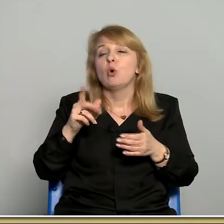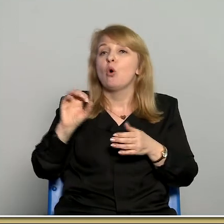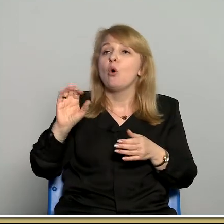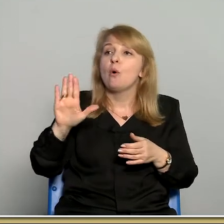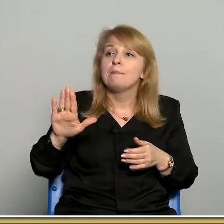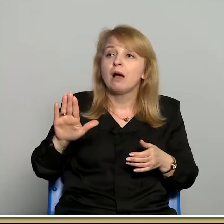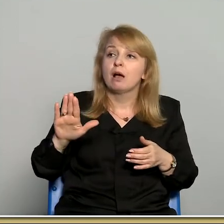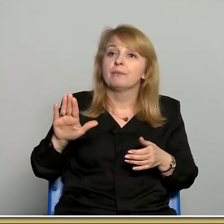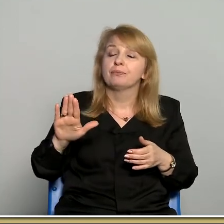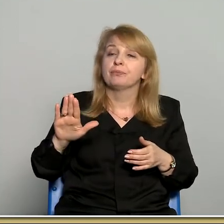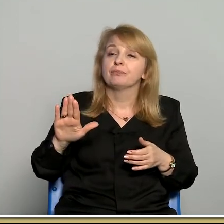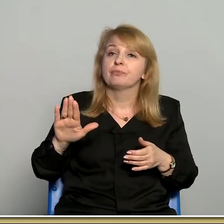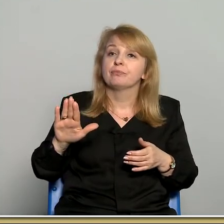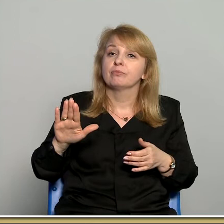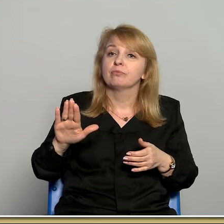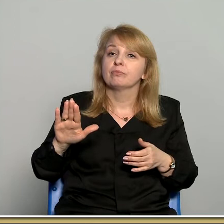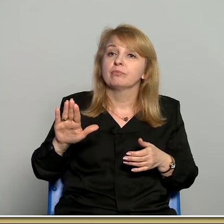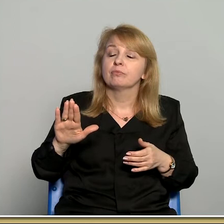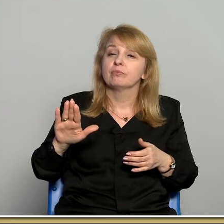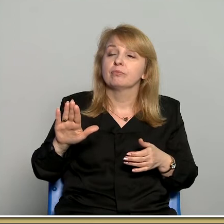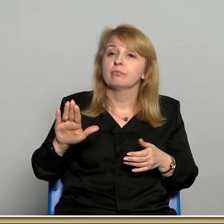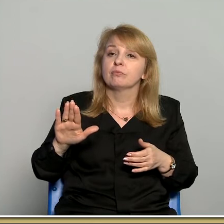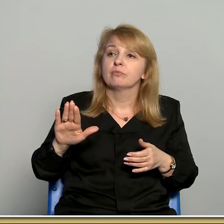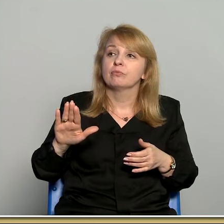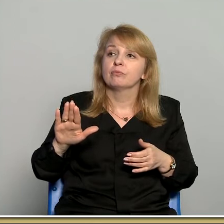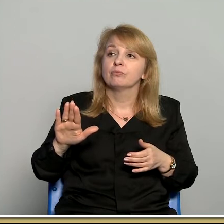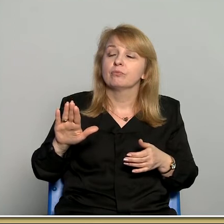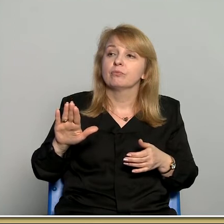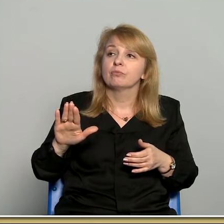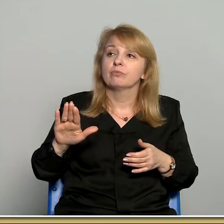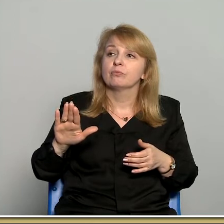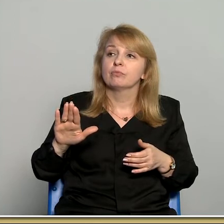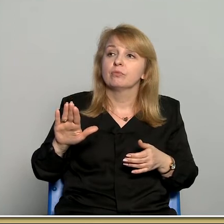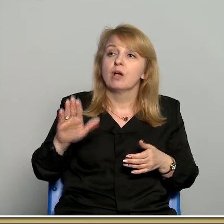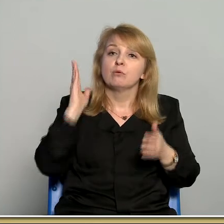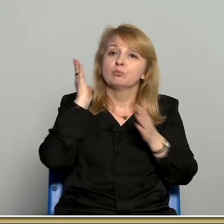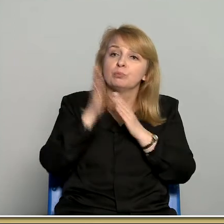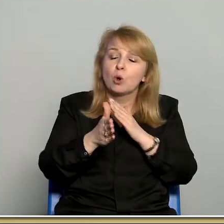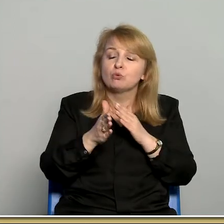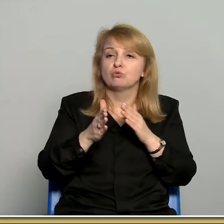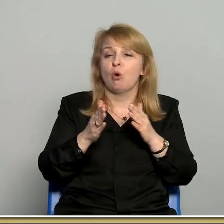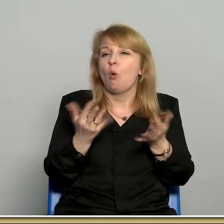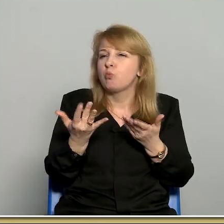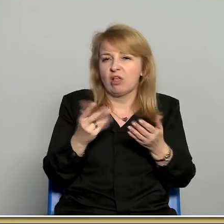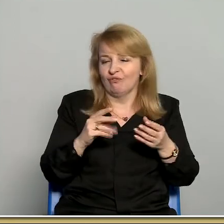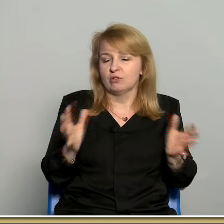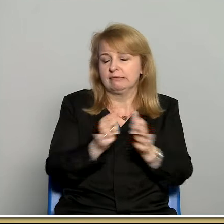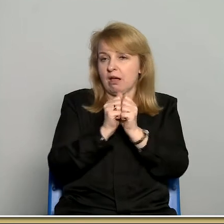które przynajmniej w przypadku profilu pierwszego stosunkowo prosto mogą być przywrócone do